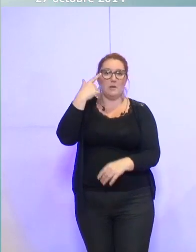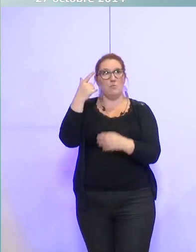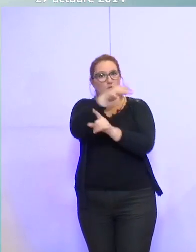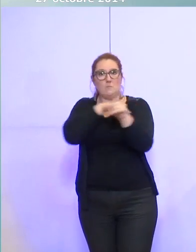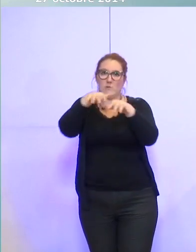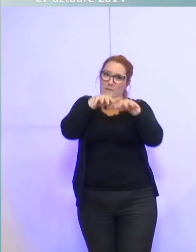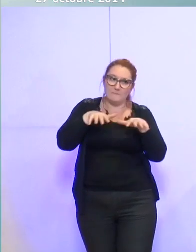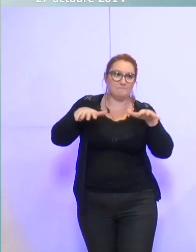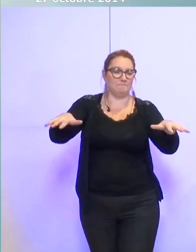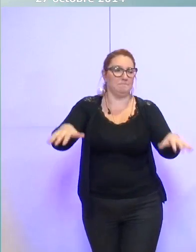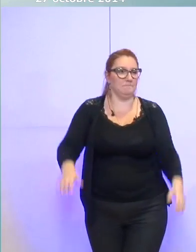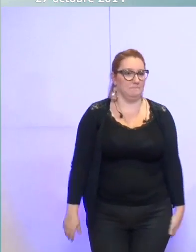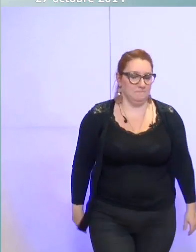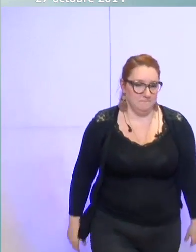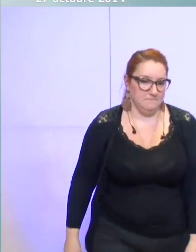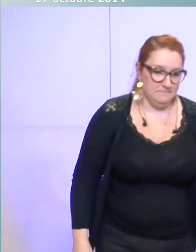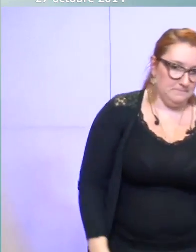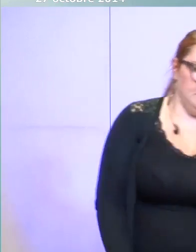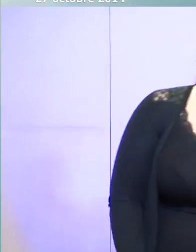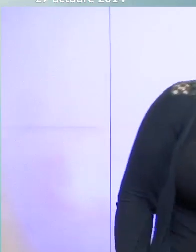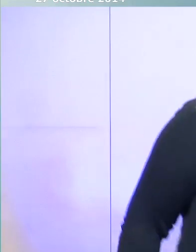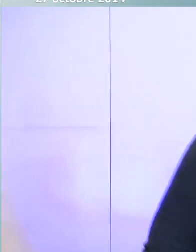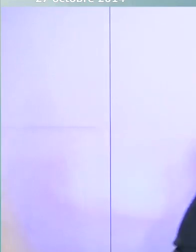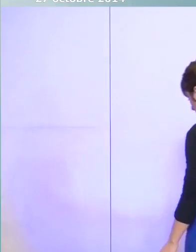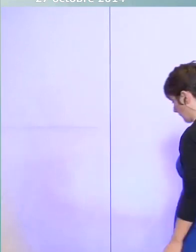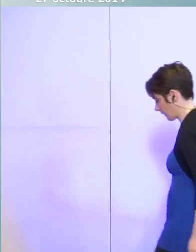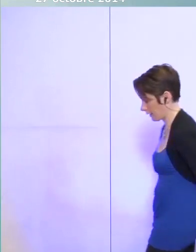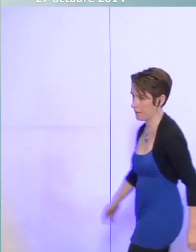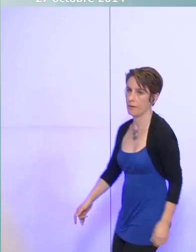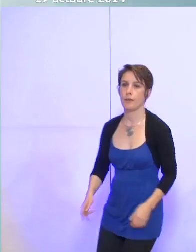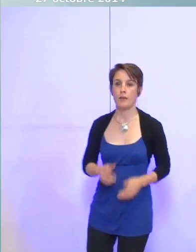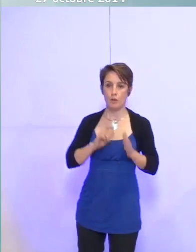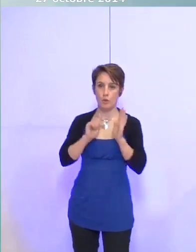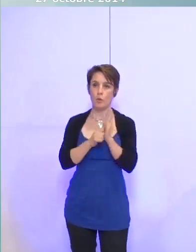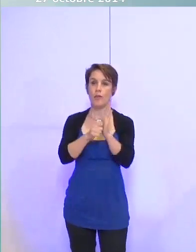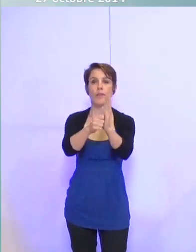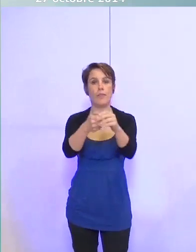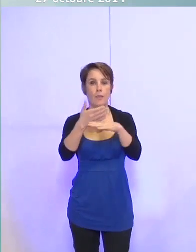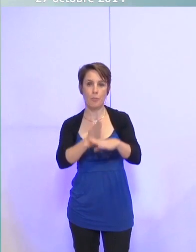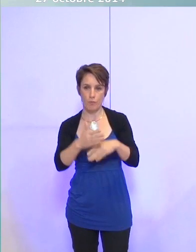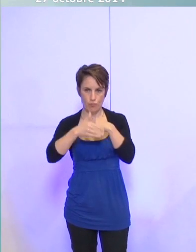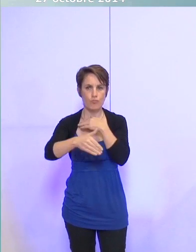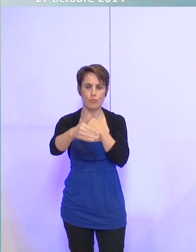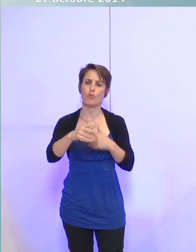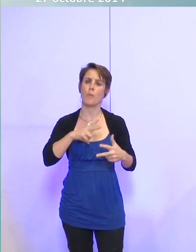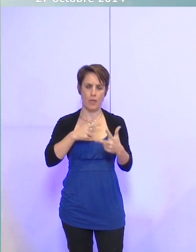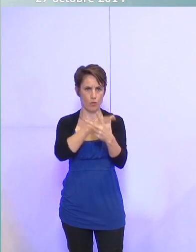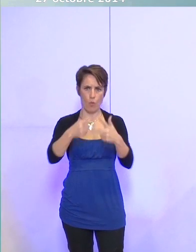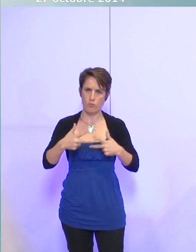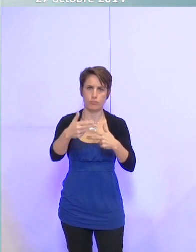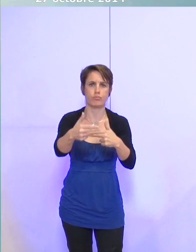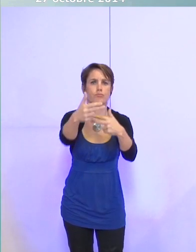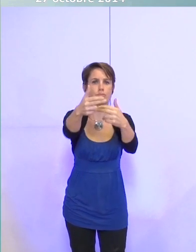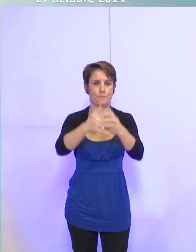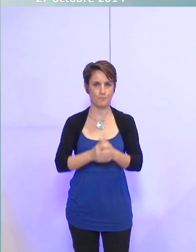société. Donc le calendrier prévisionnel qui vous est présenté dans la délibération se déroule en trois phases. La phase de test